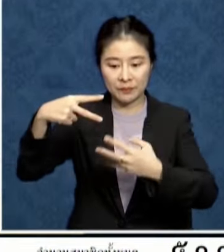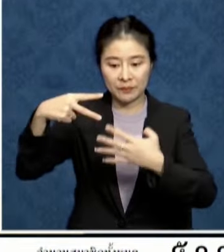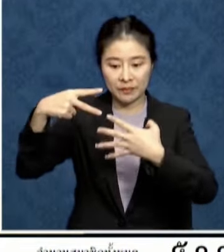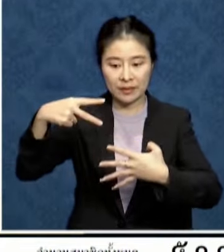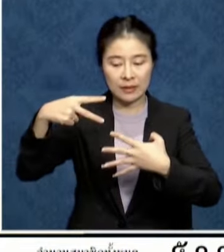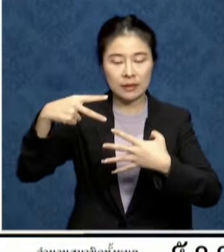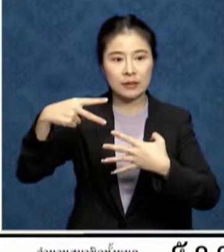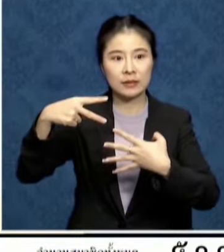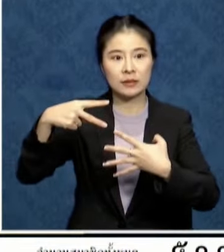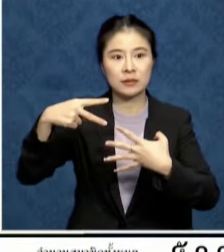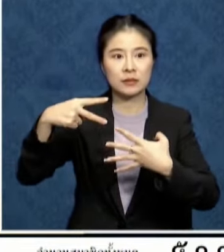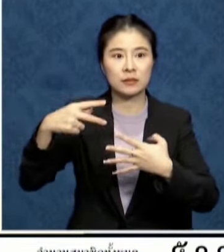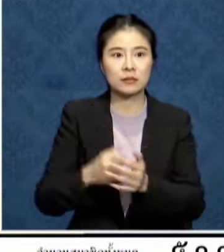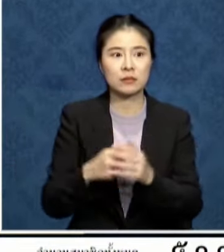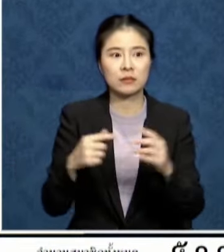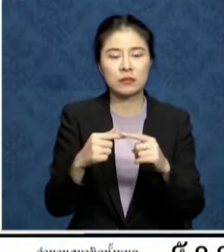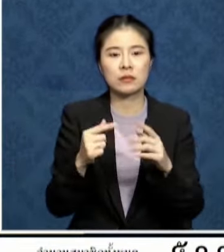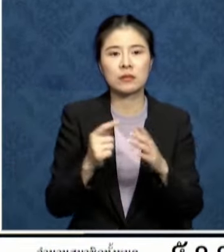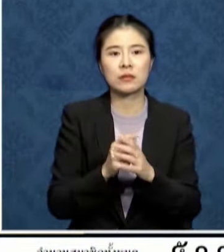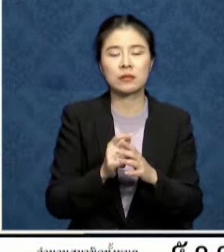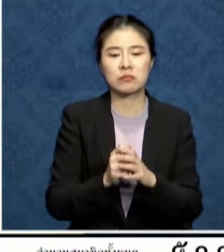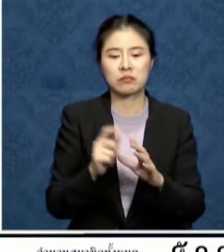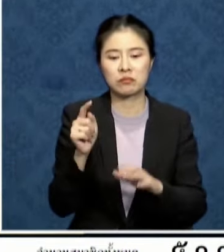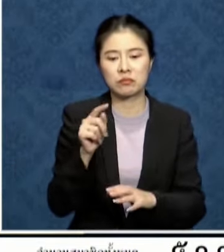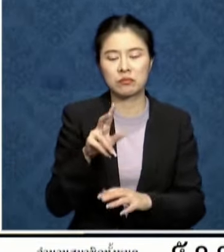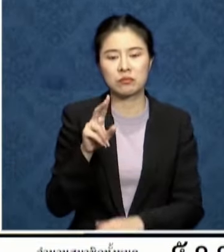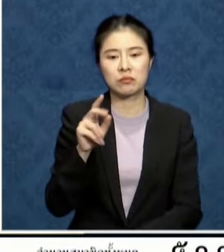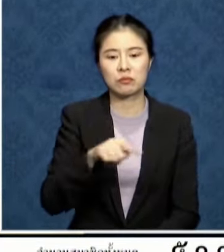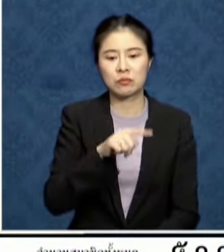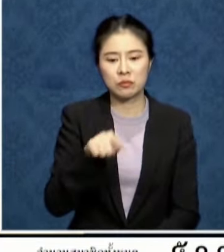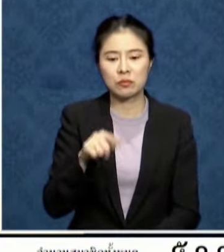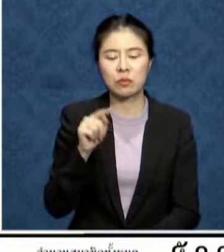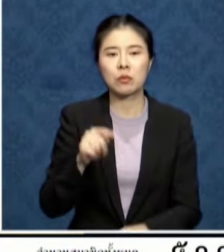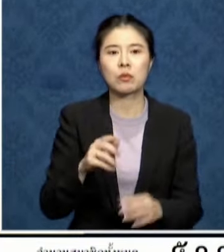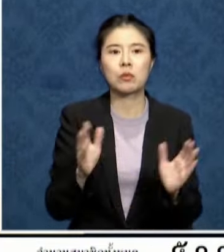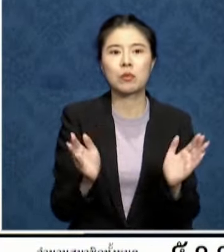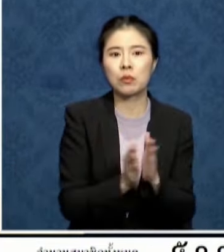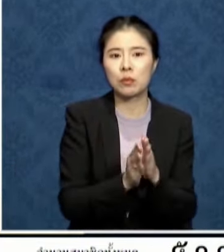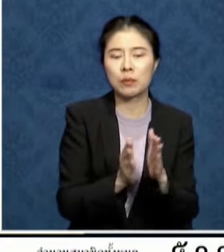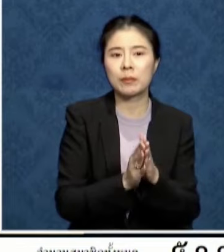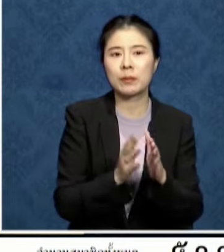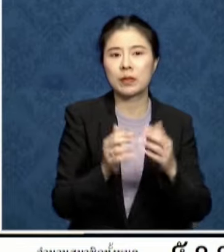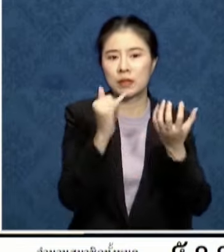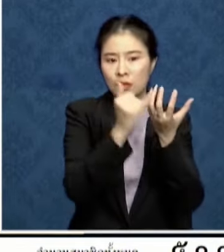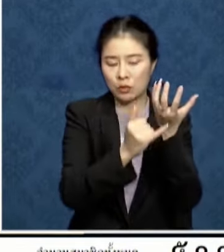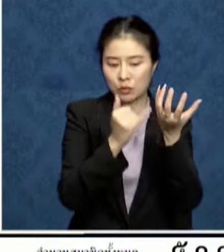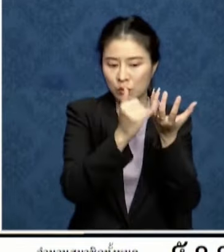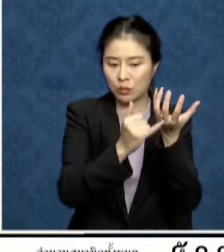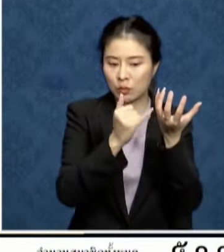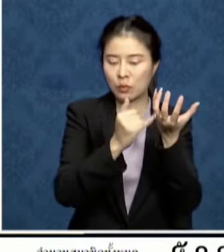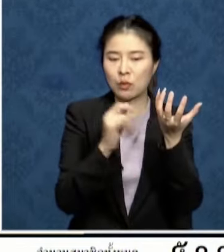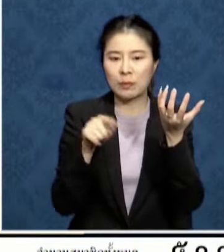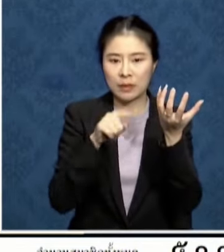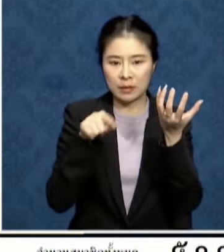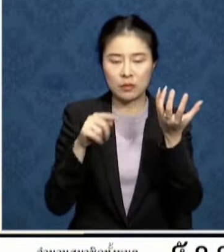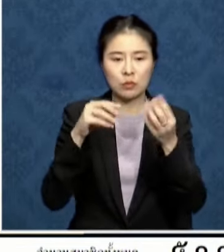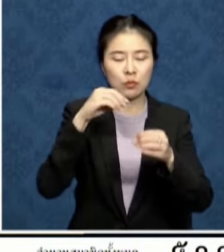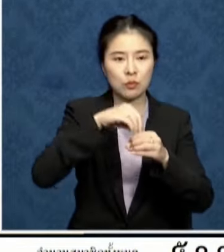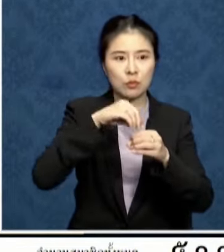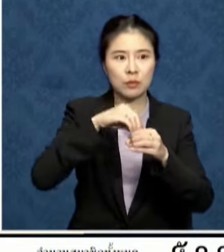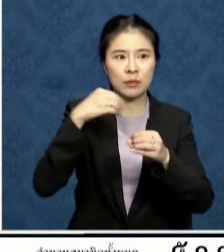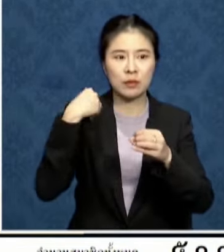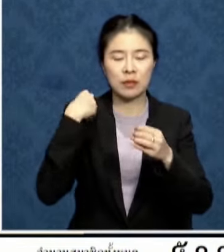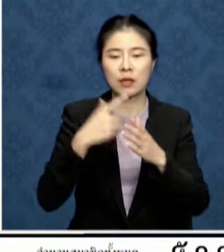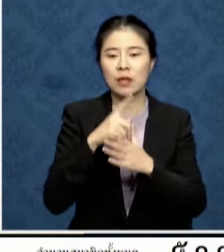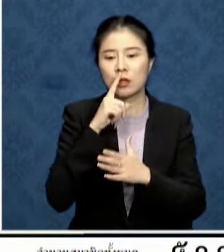ราชอาณาจักรนั้นควรจะยังคงเป็นสมาชิกของสภาพยุโรปอยู่หรือไม่และก็ให้มีตัวเลือกคำตอบ2ตัวเลือกครับคือ yes